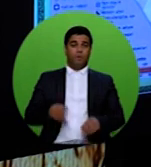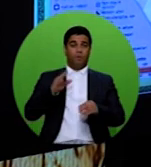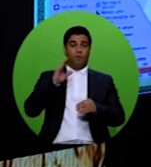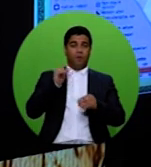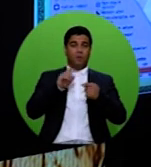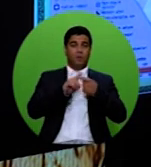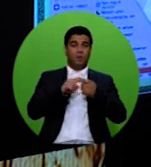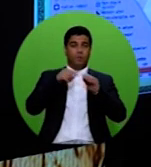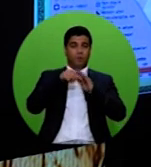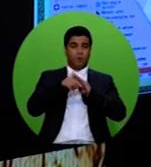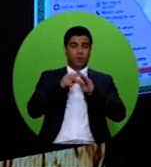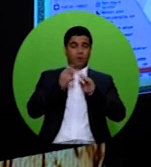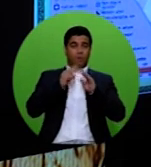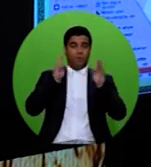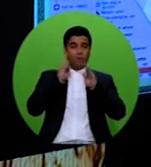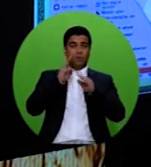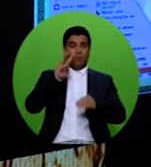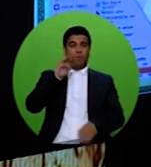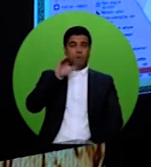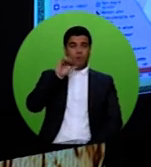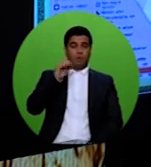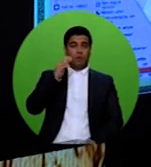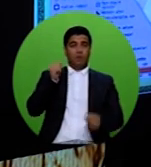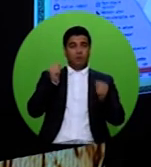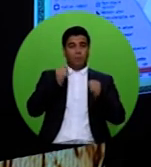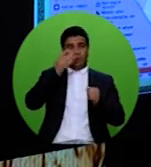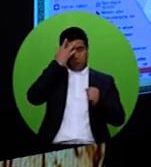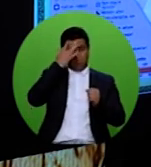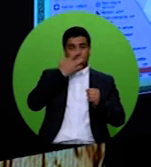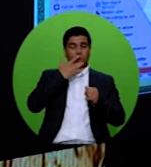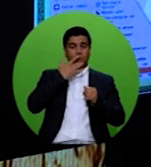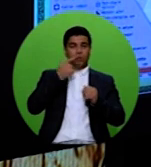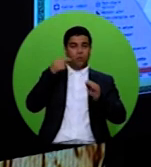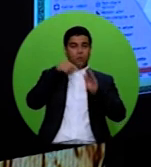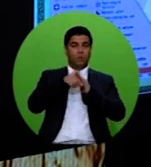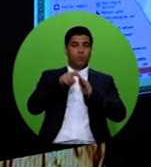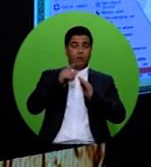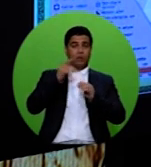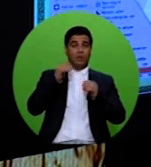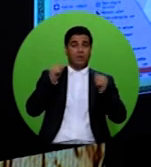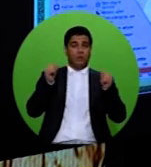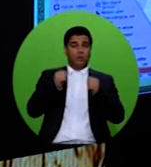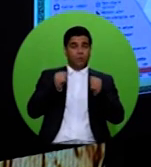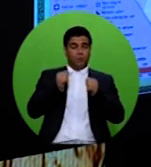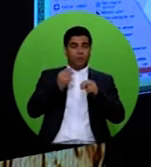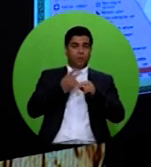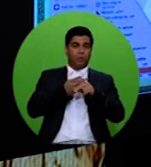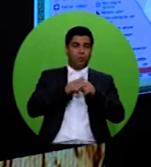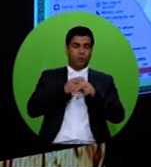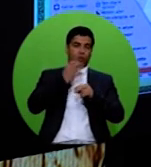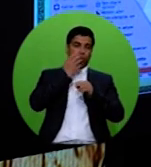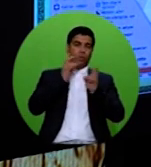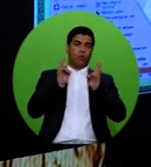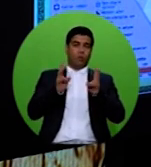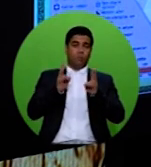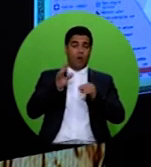воздействие вот этих воздушных масс зимой и летом приводит к тому, что зима, ребята, относительно